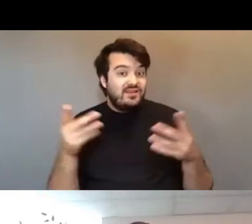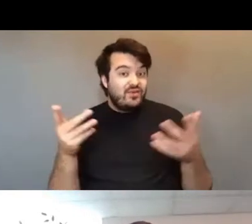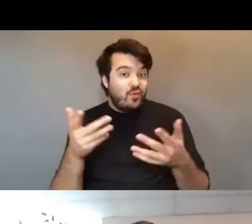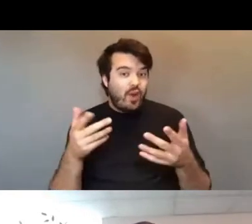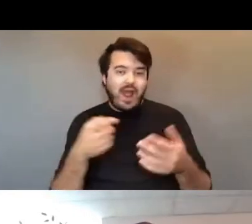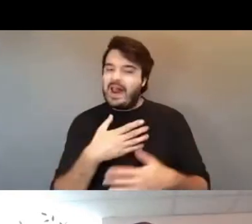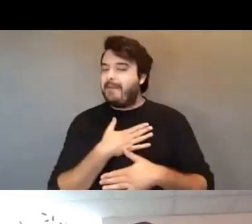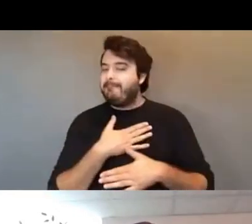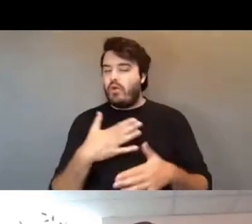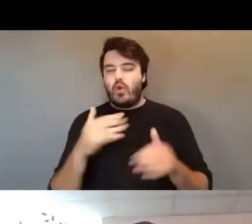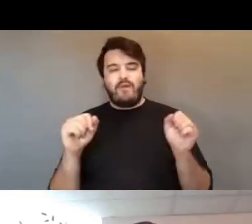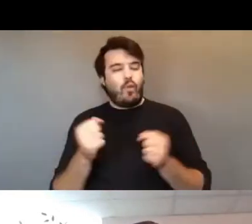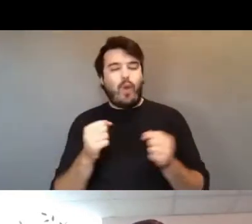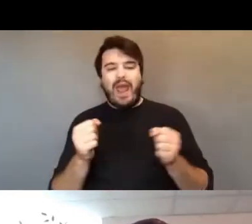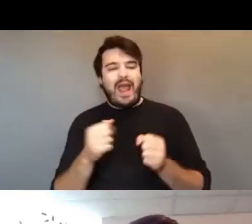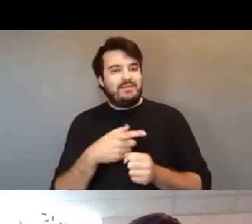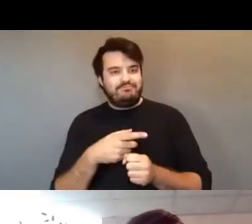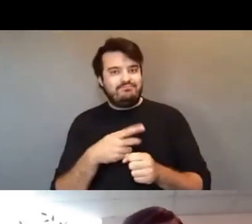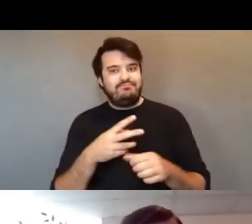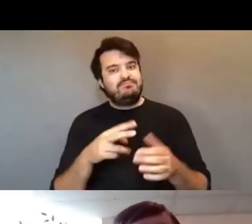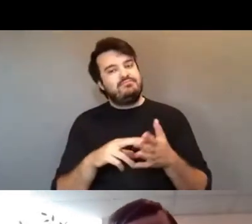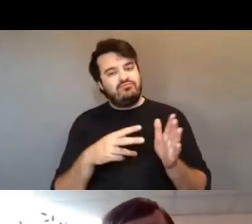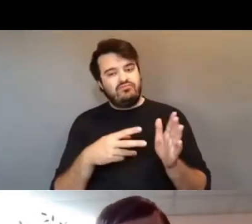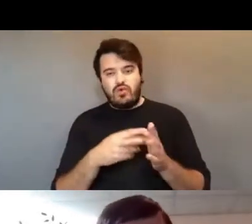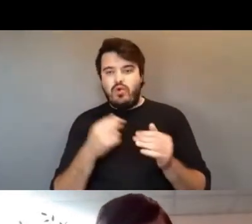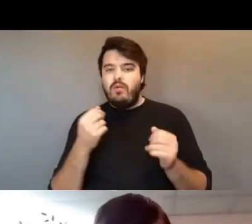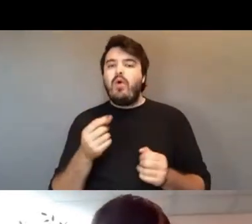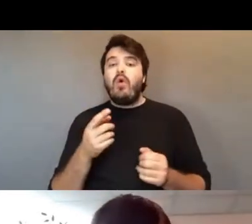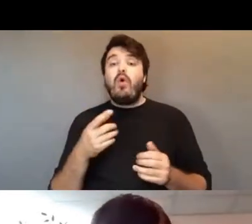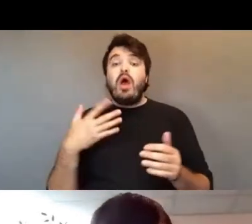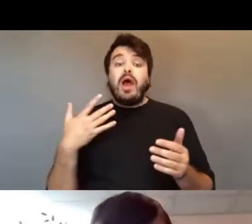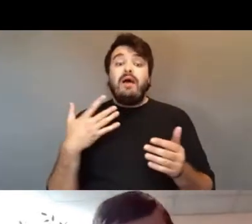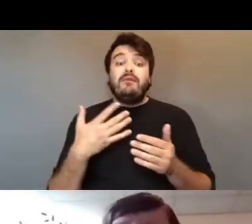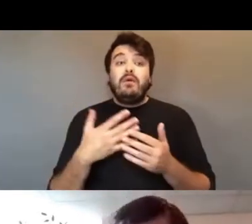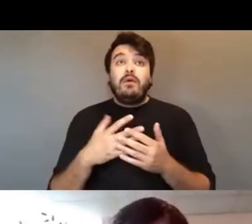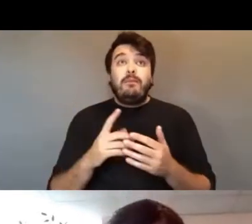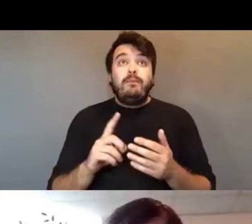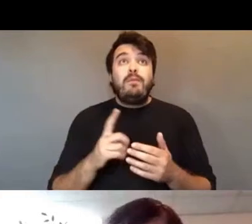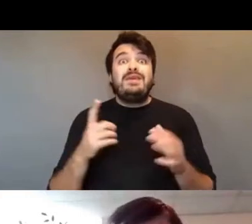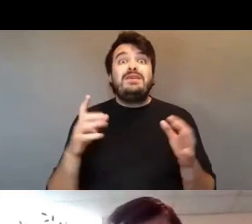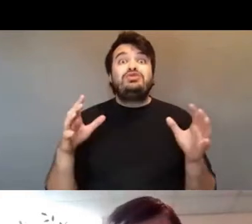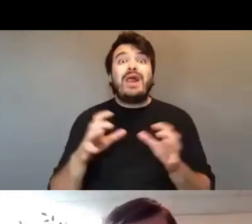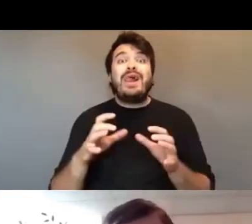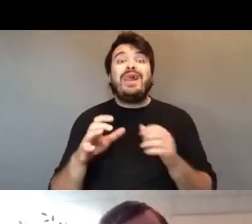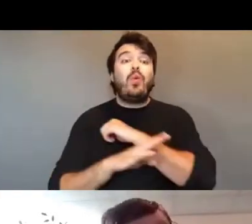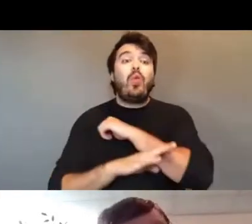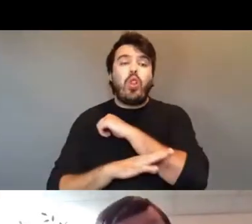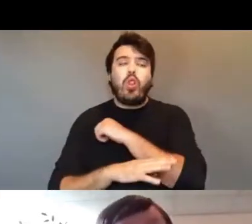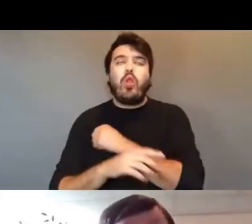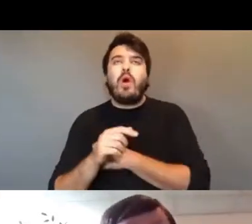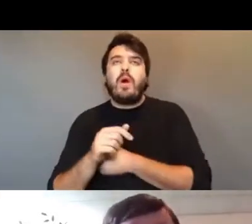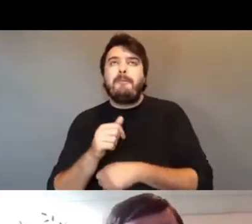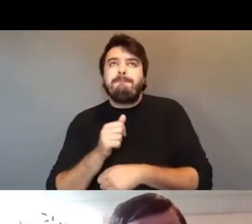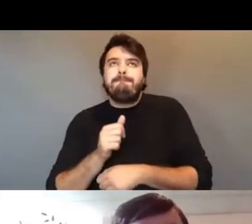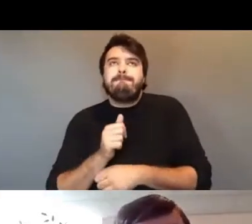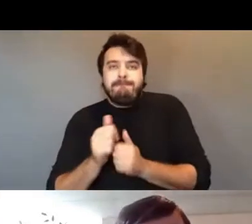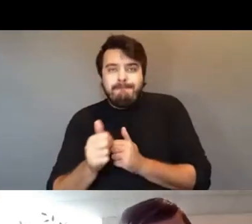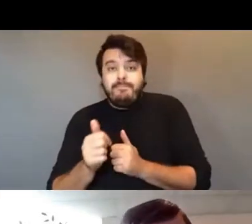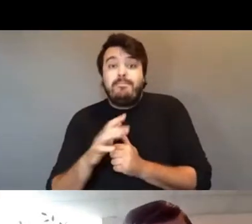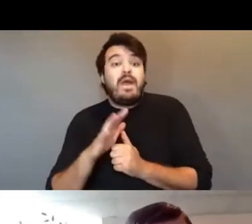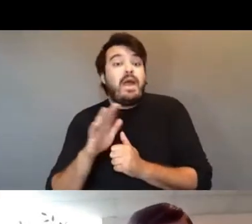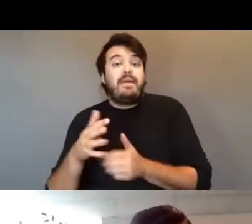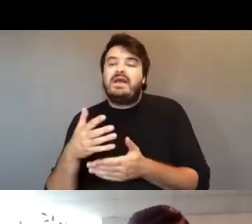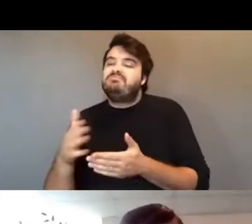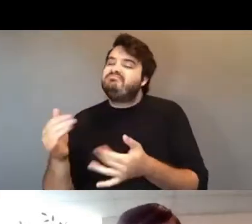pas le froid. Donc, elle peut arriver jusqu'au premier gel d'automne. Elle va le tolérer, mais après ça, c'est la fin.